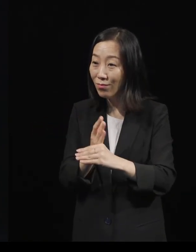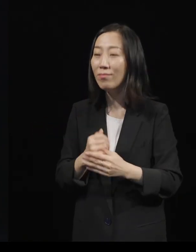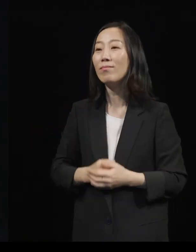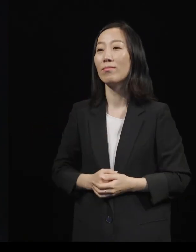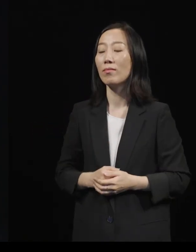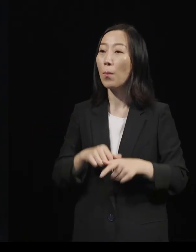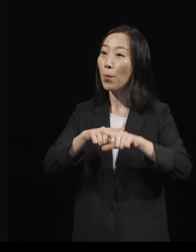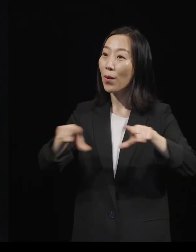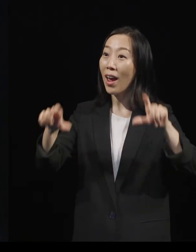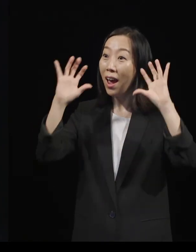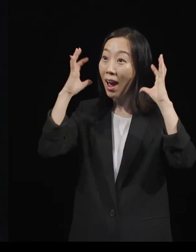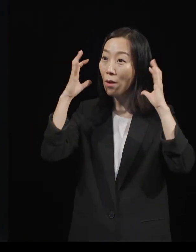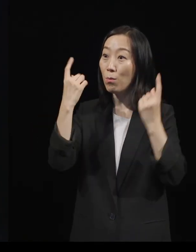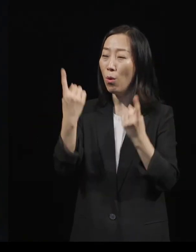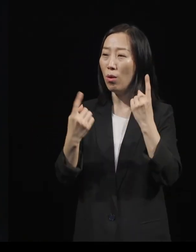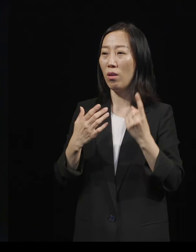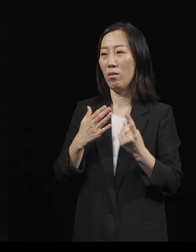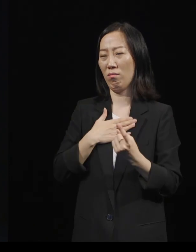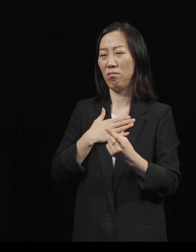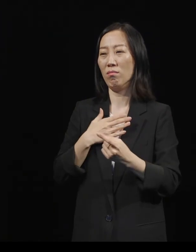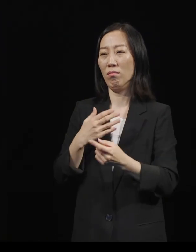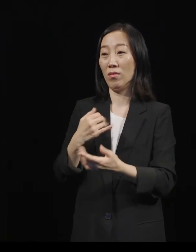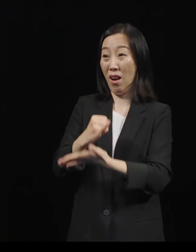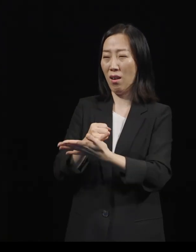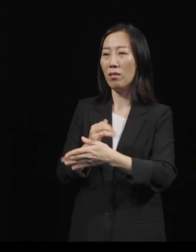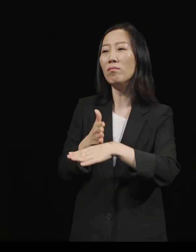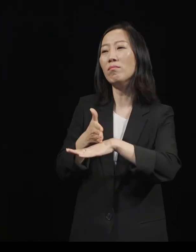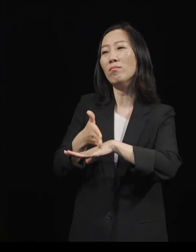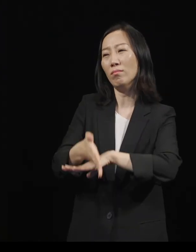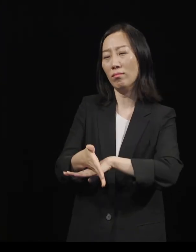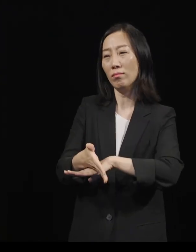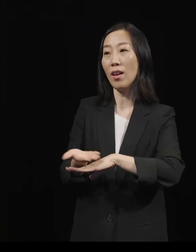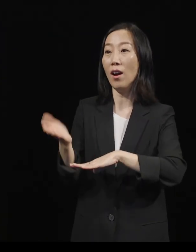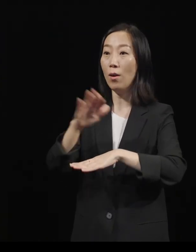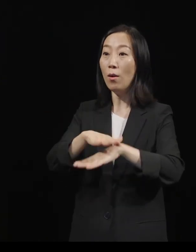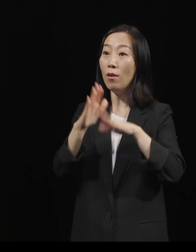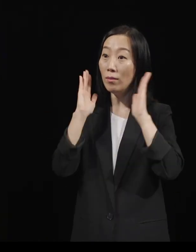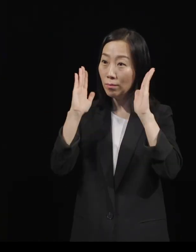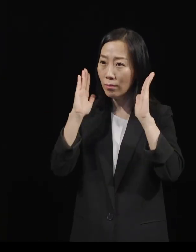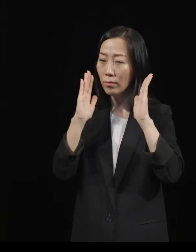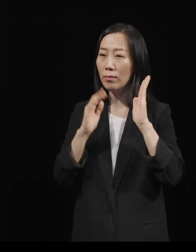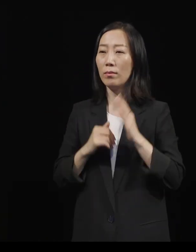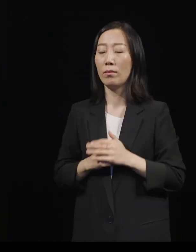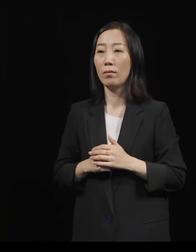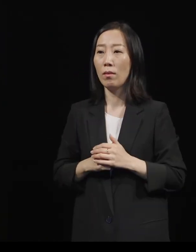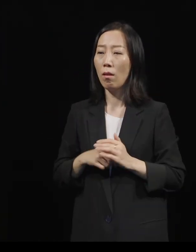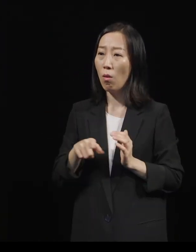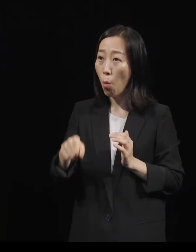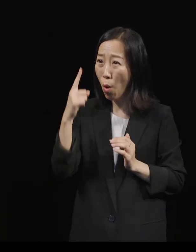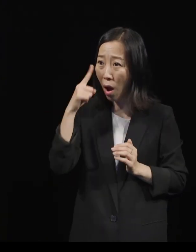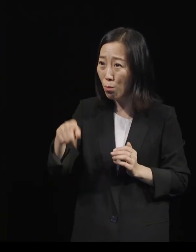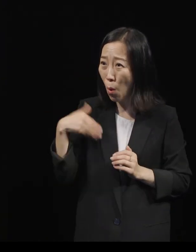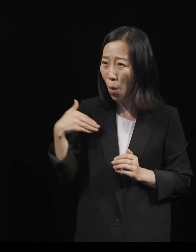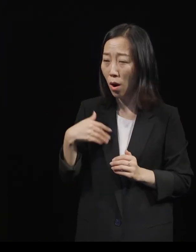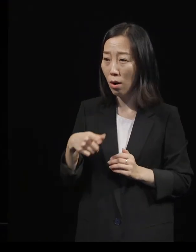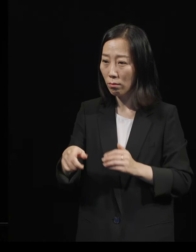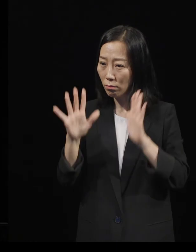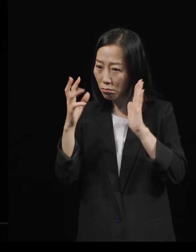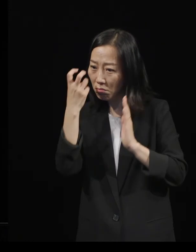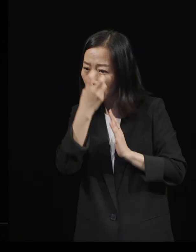혹시 또래 아이보다 조금 늦는다고 공부해라, 넌 왜 이것도 모르니? 하고 채근하시진